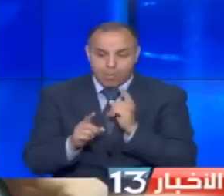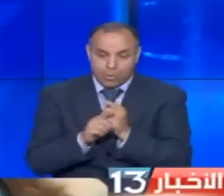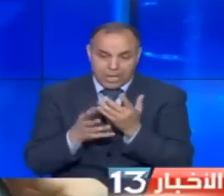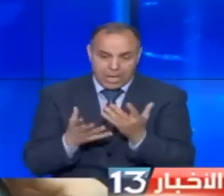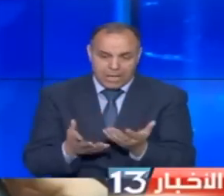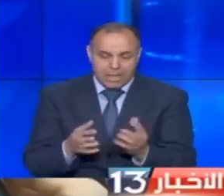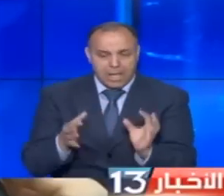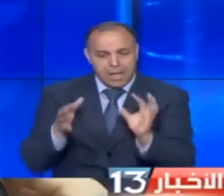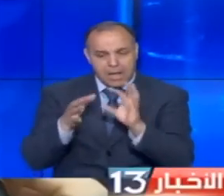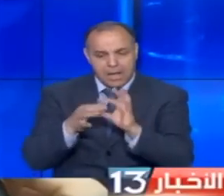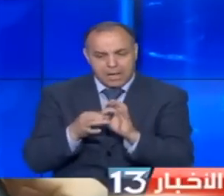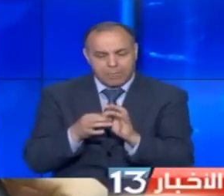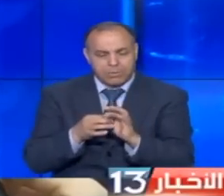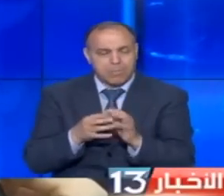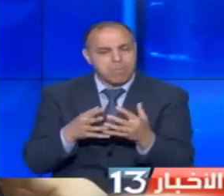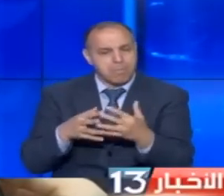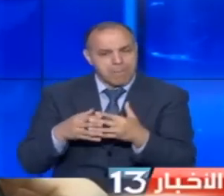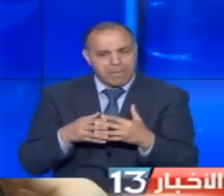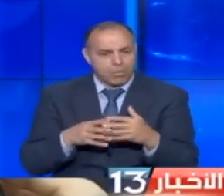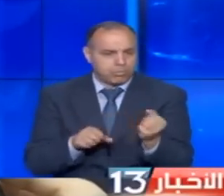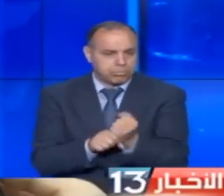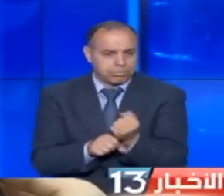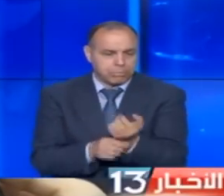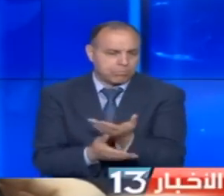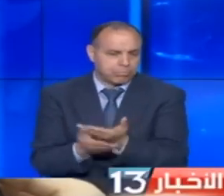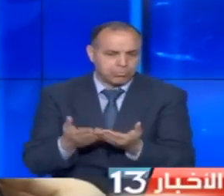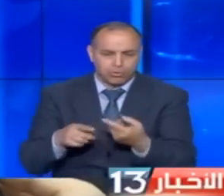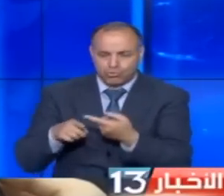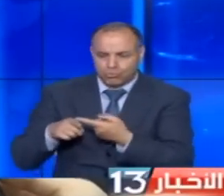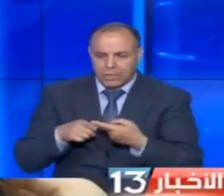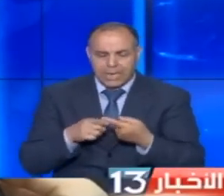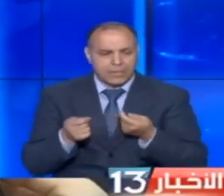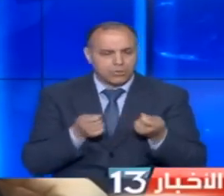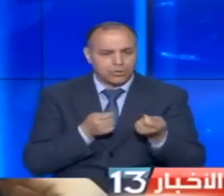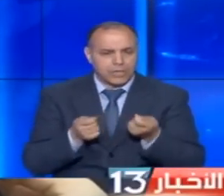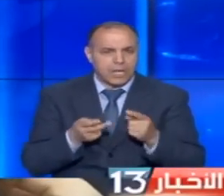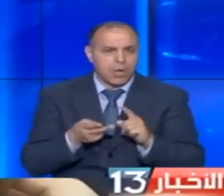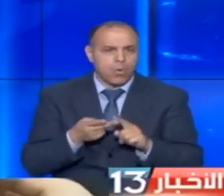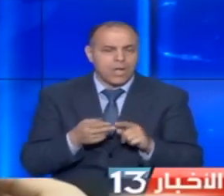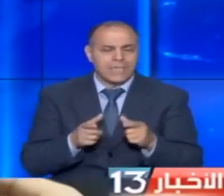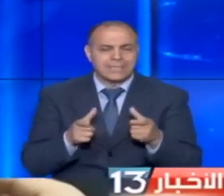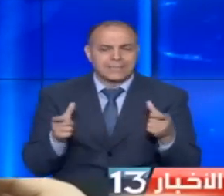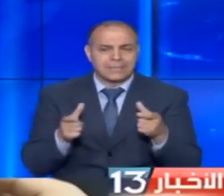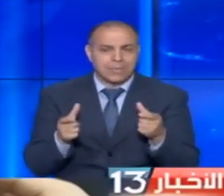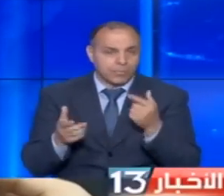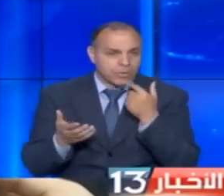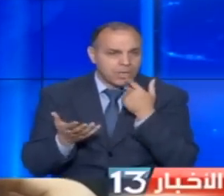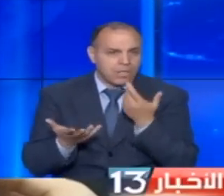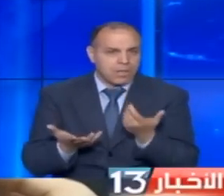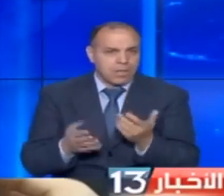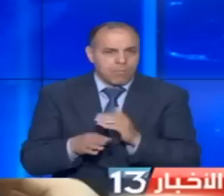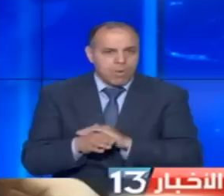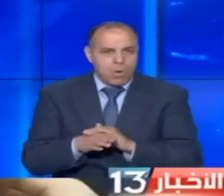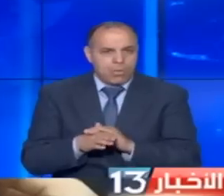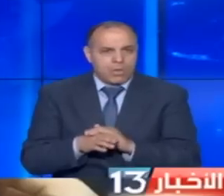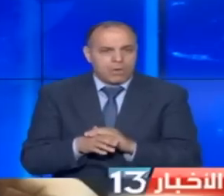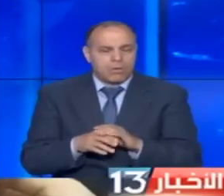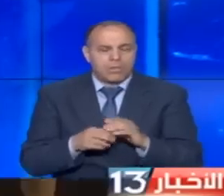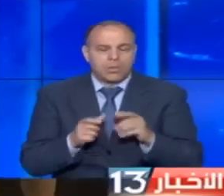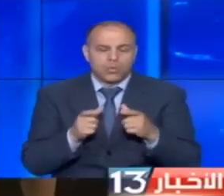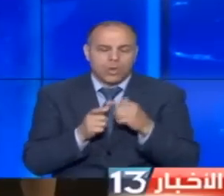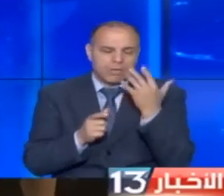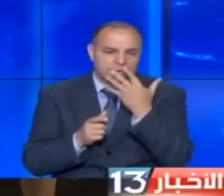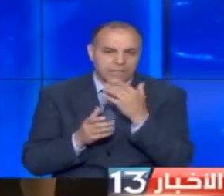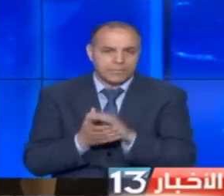هو ايضا على اقامه شراكه التجاريه والصناعيه اه نحو البلدان